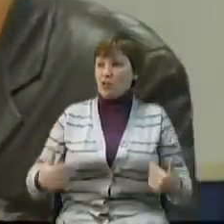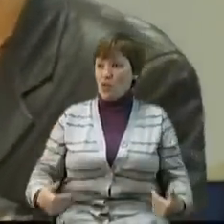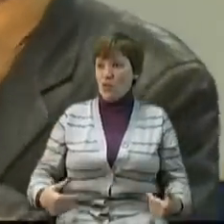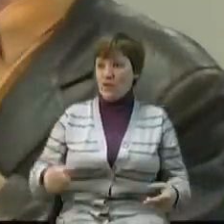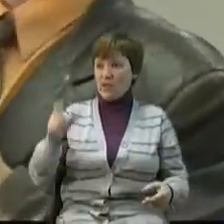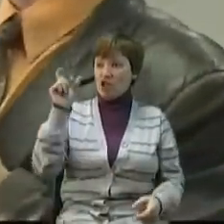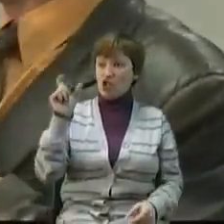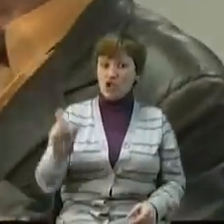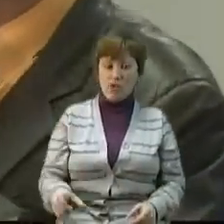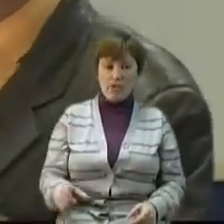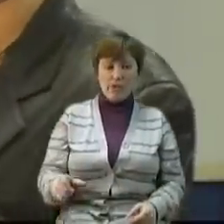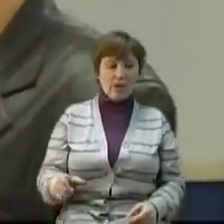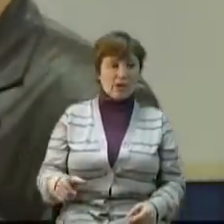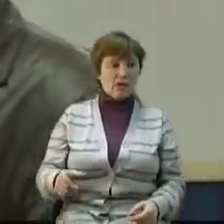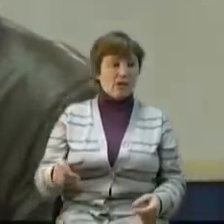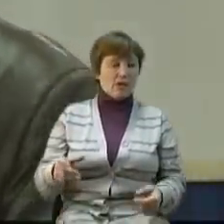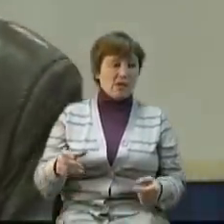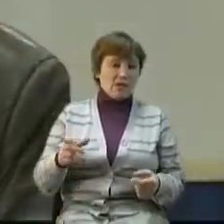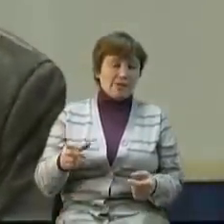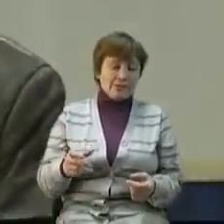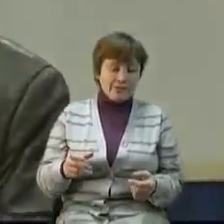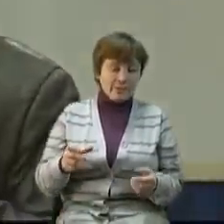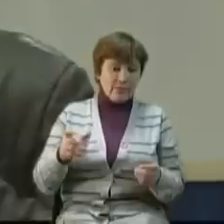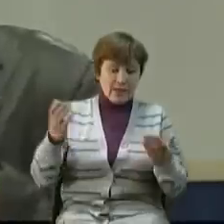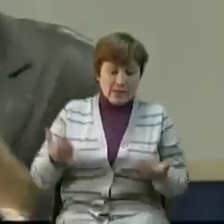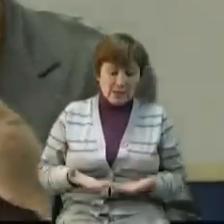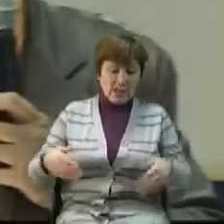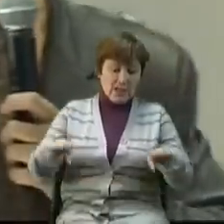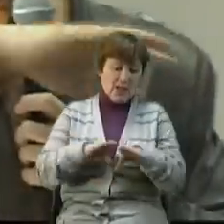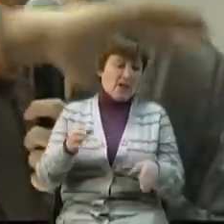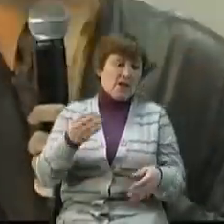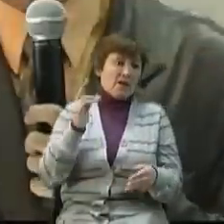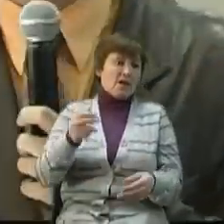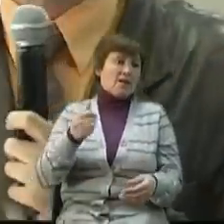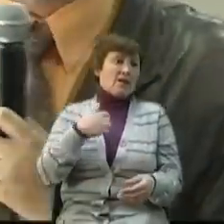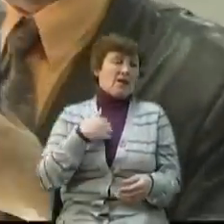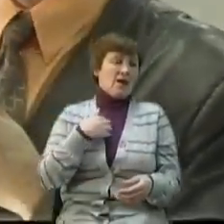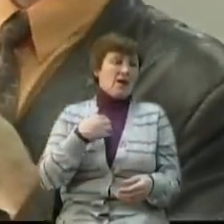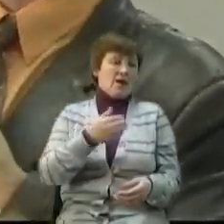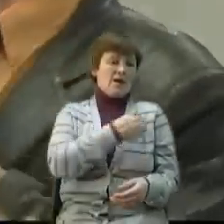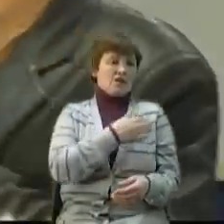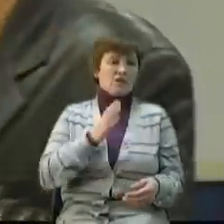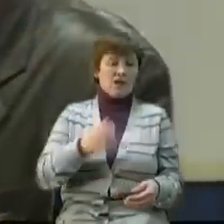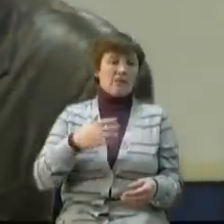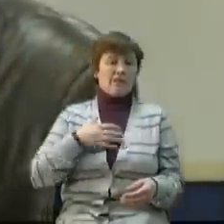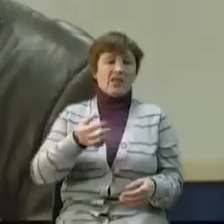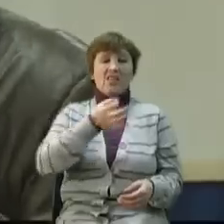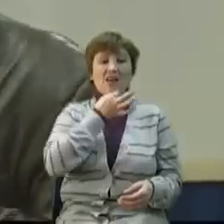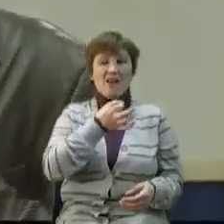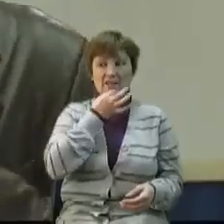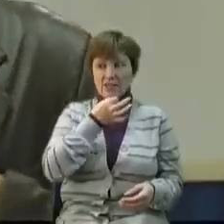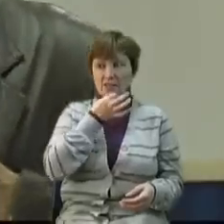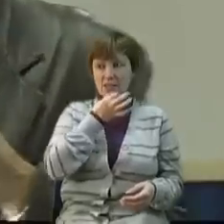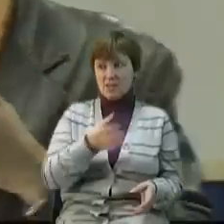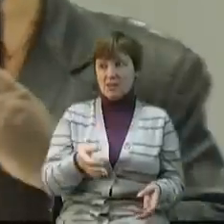как я считаю, так как я понимаю, так как мне нравится, как мне рассуждается. Это мои